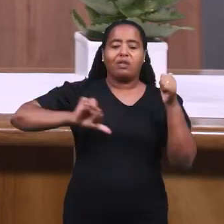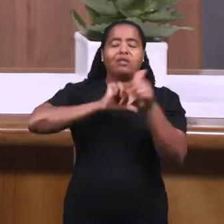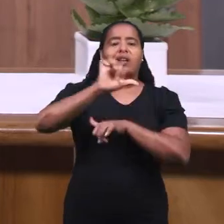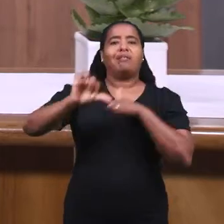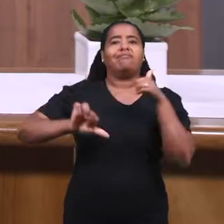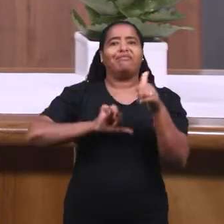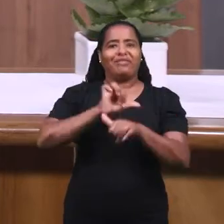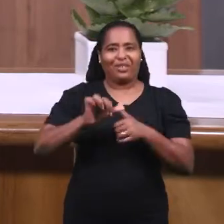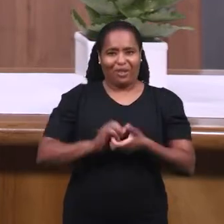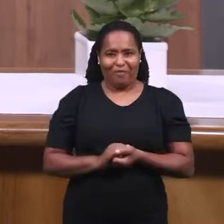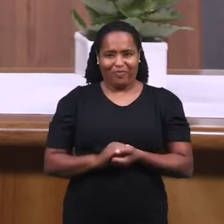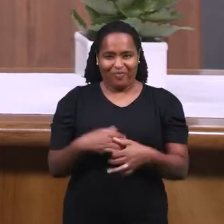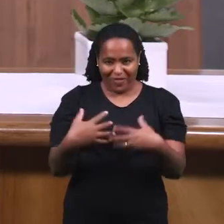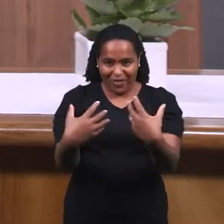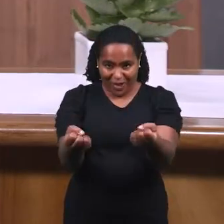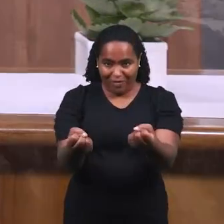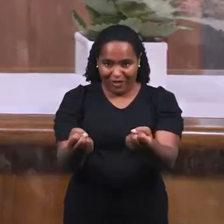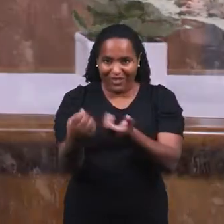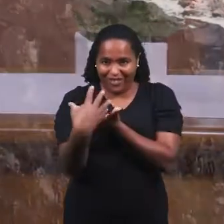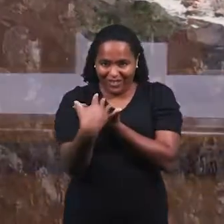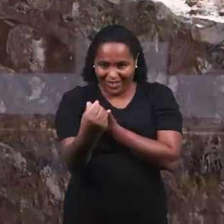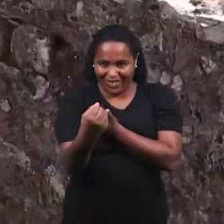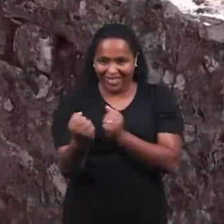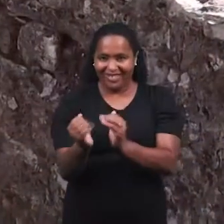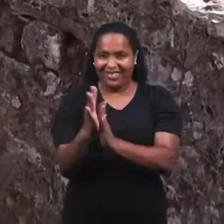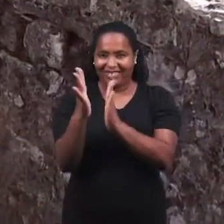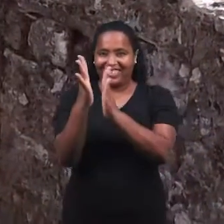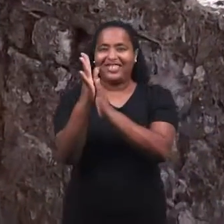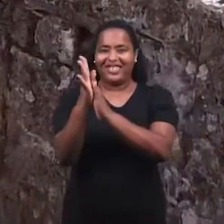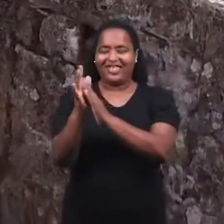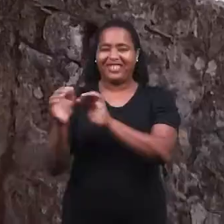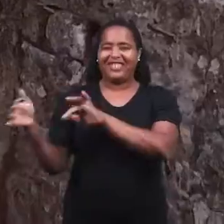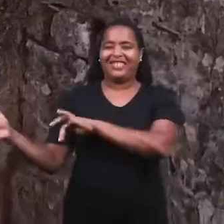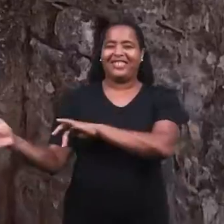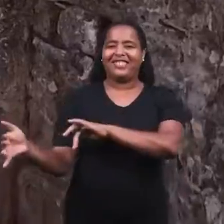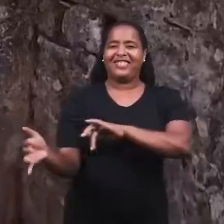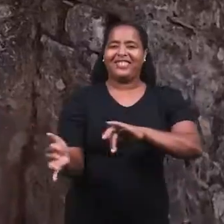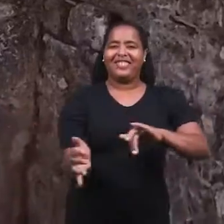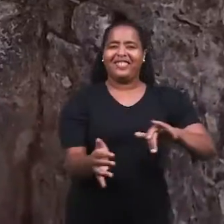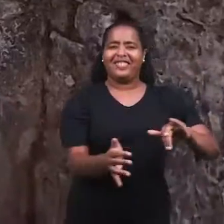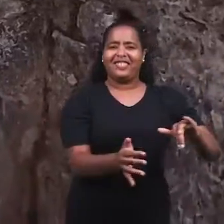нашей духовной жизни. Давайте споем этот псалом в прославление Господу.